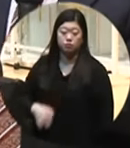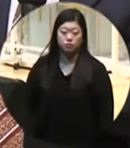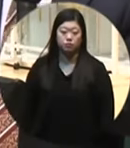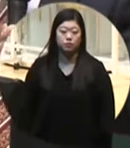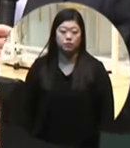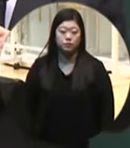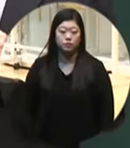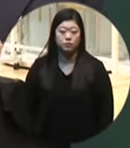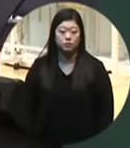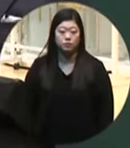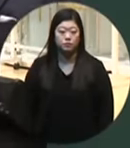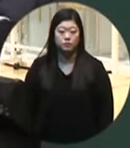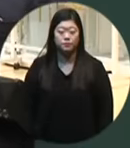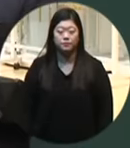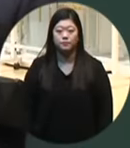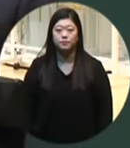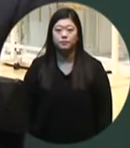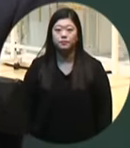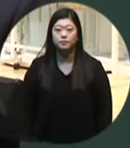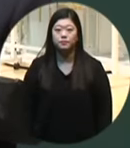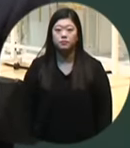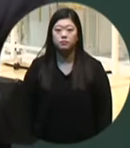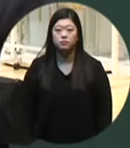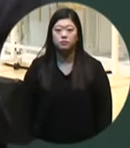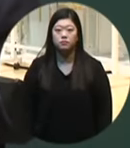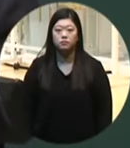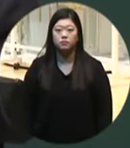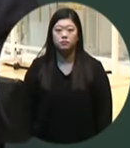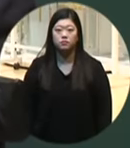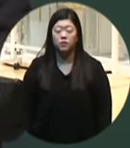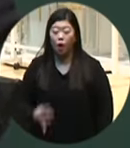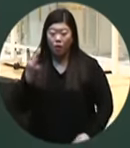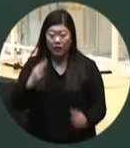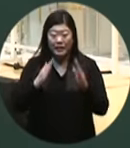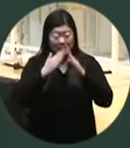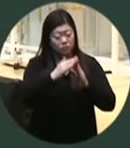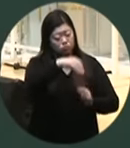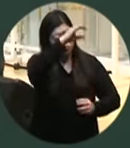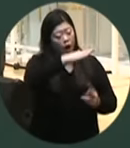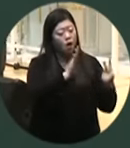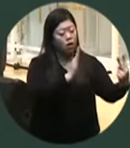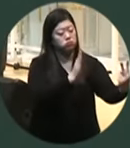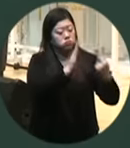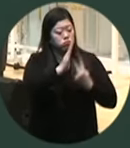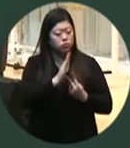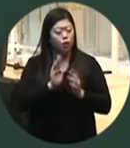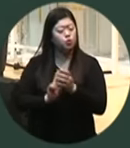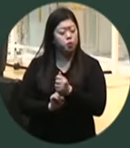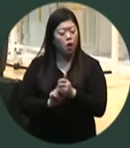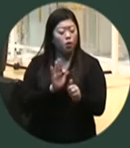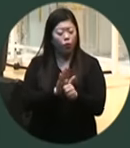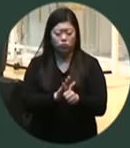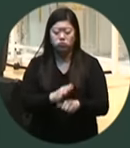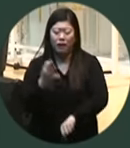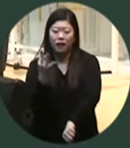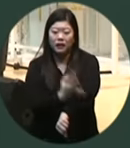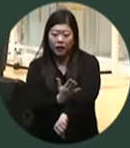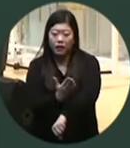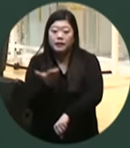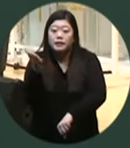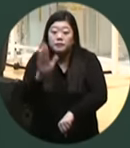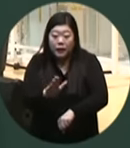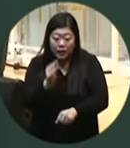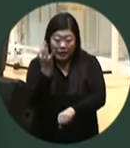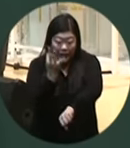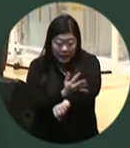going to come in and Israel was going to conquer all of Canaan. 사실 어려운 일 아니에요. That's not something very difficult. 그런데 그 속에는 하나님의